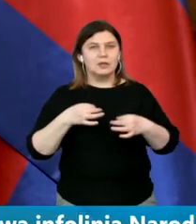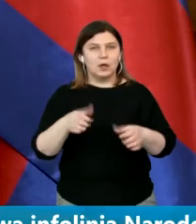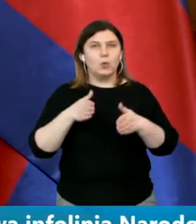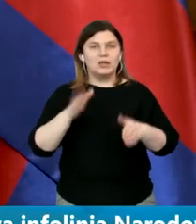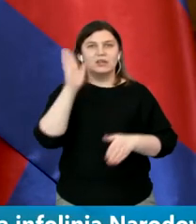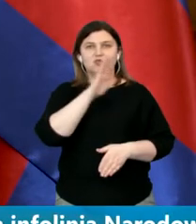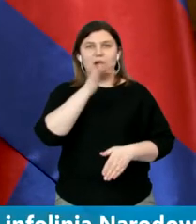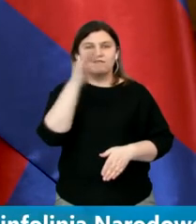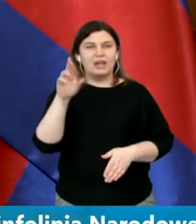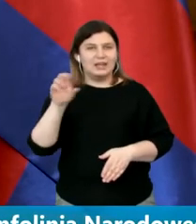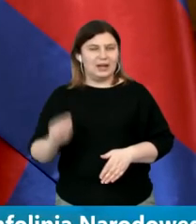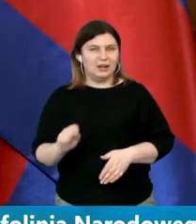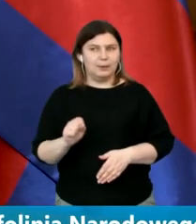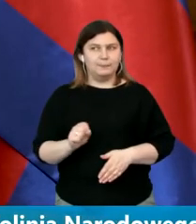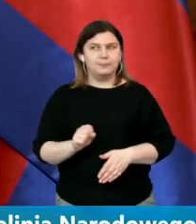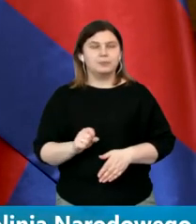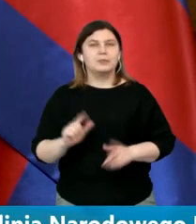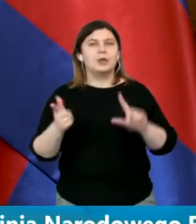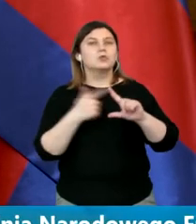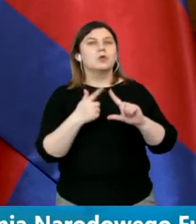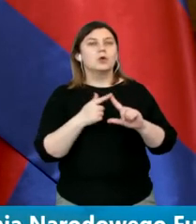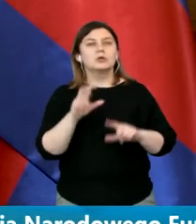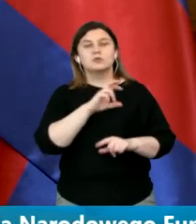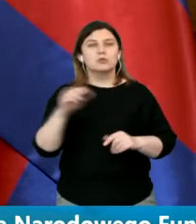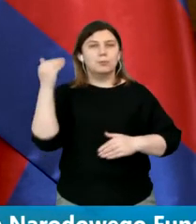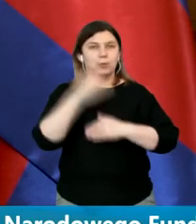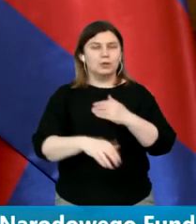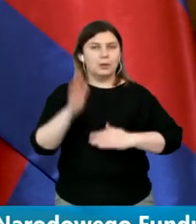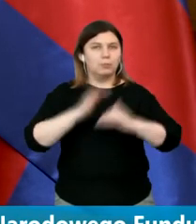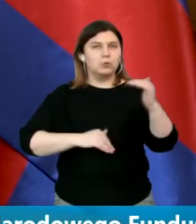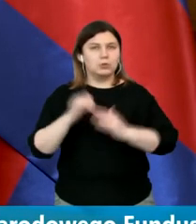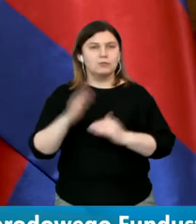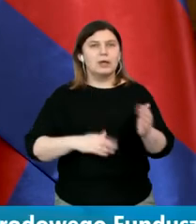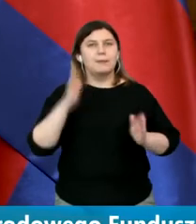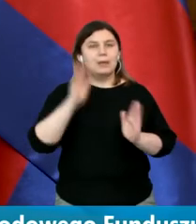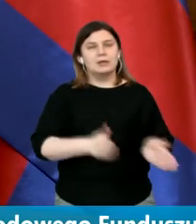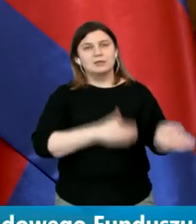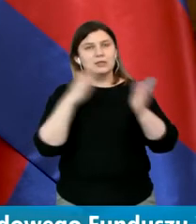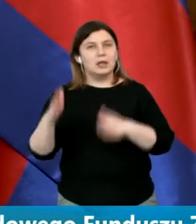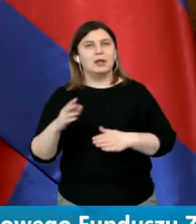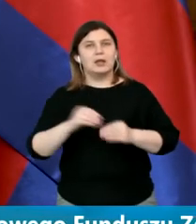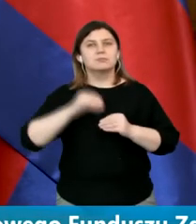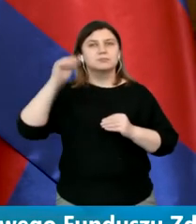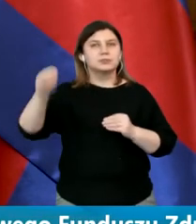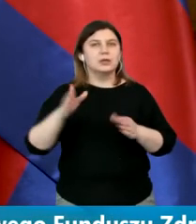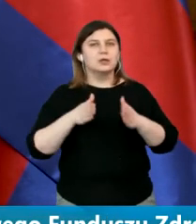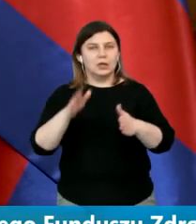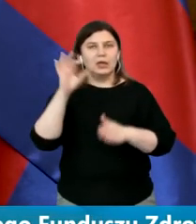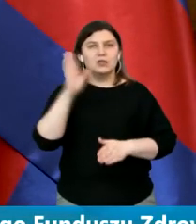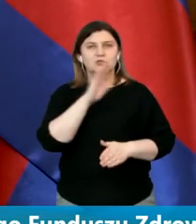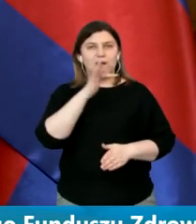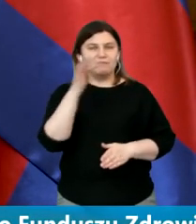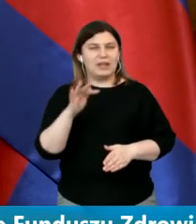Szafera? I drugie pytanie, czy po zakończeniu przebudowy rozpocznie się dalszy etap, czyli budowa przedłużenia Szafera do ulicy